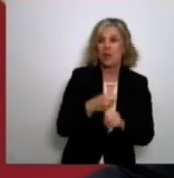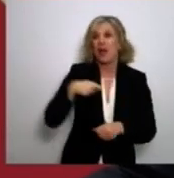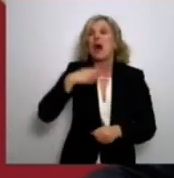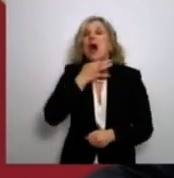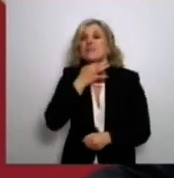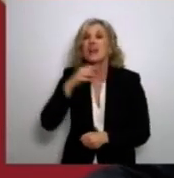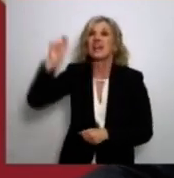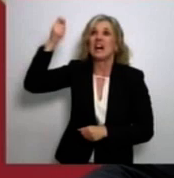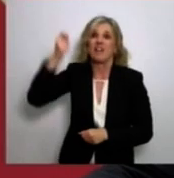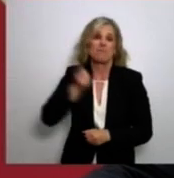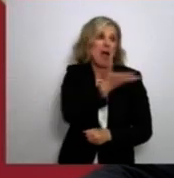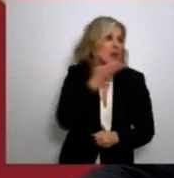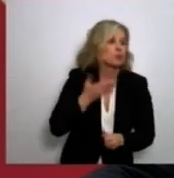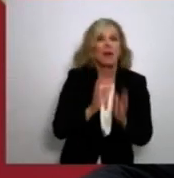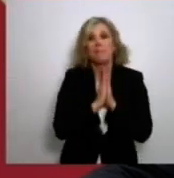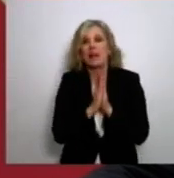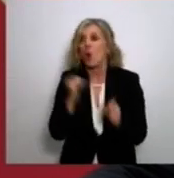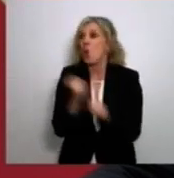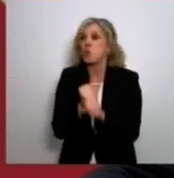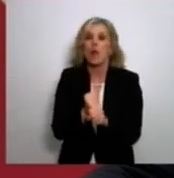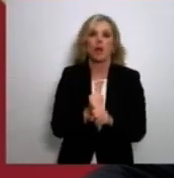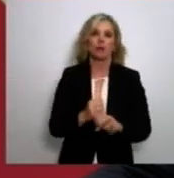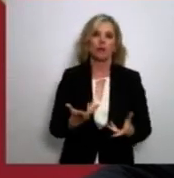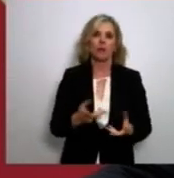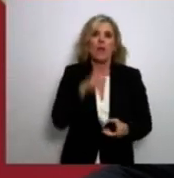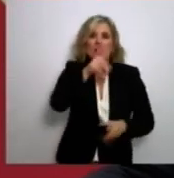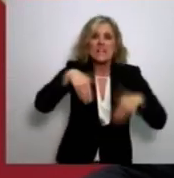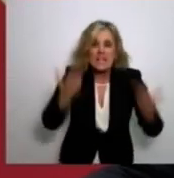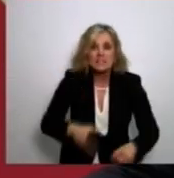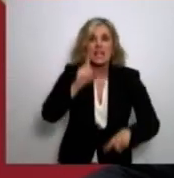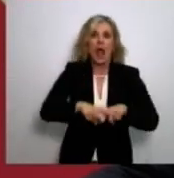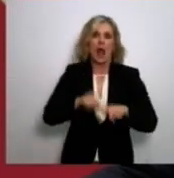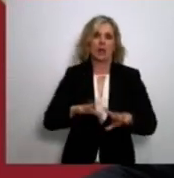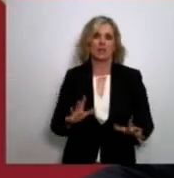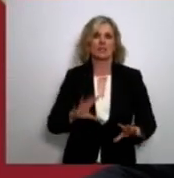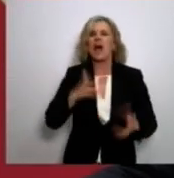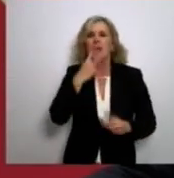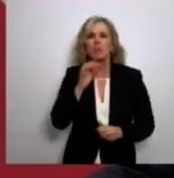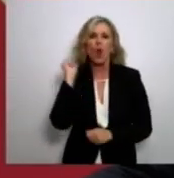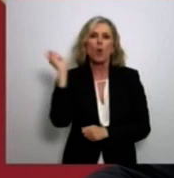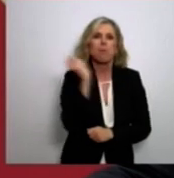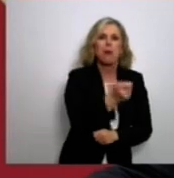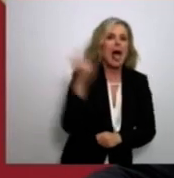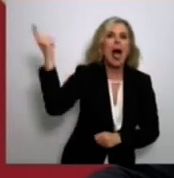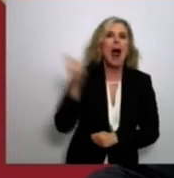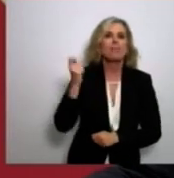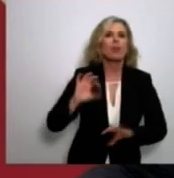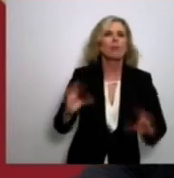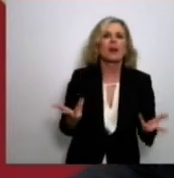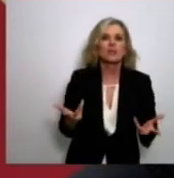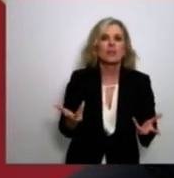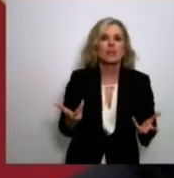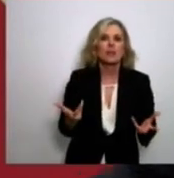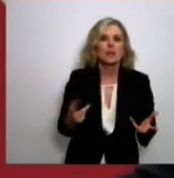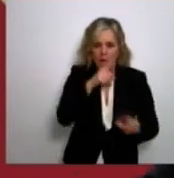το ρεύμα σας. Και αυτό γιατί δεν είστε από άλλη χώρα για να παίρνετε επίδομα. Το κίνημα 21 έχει